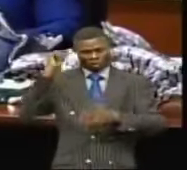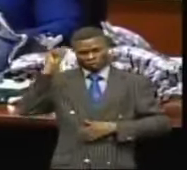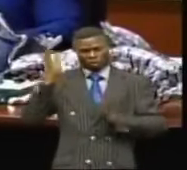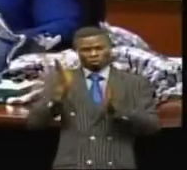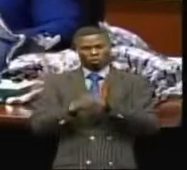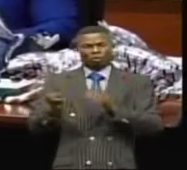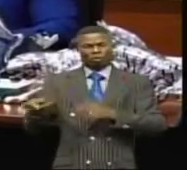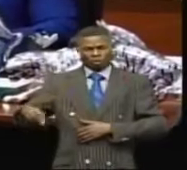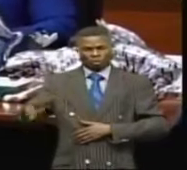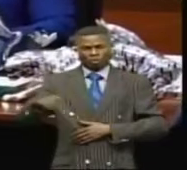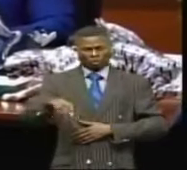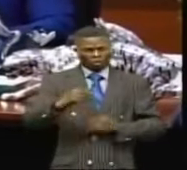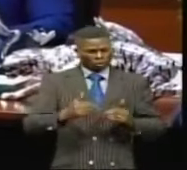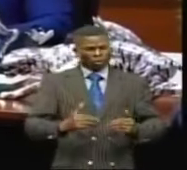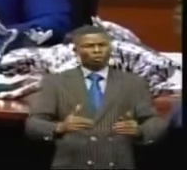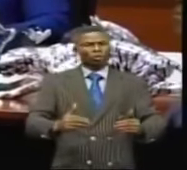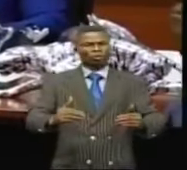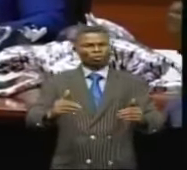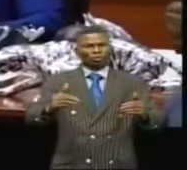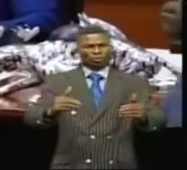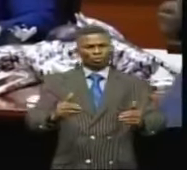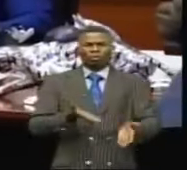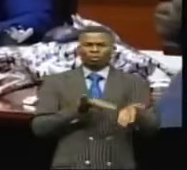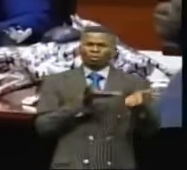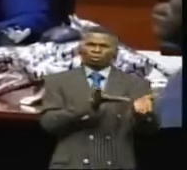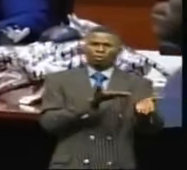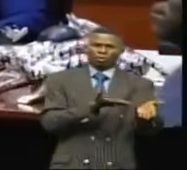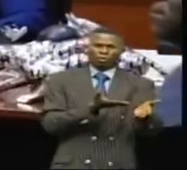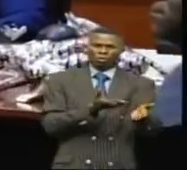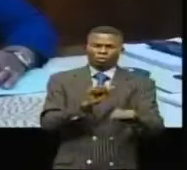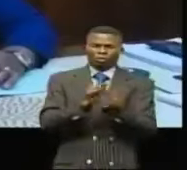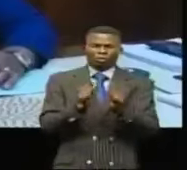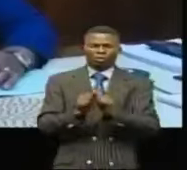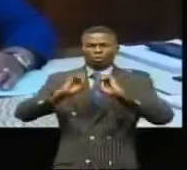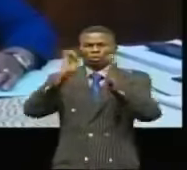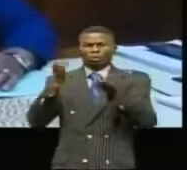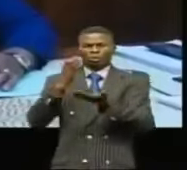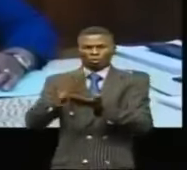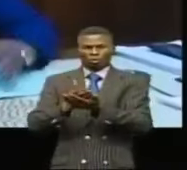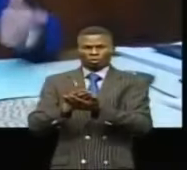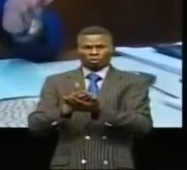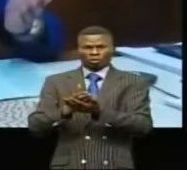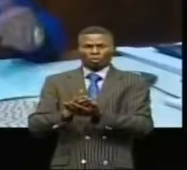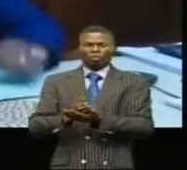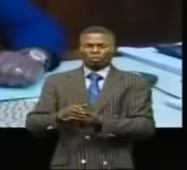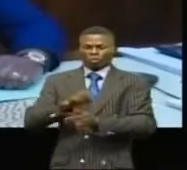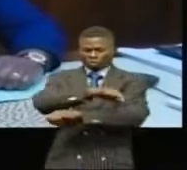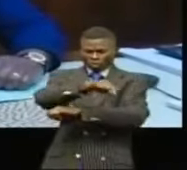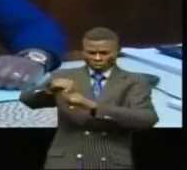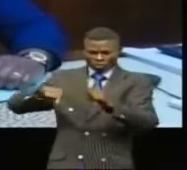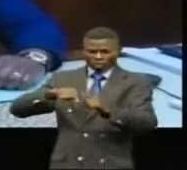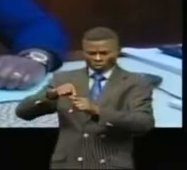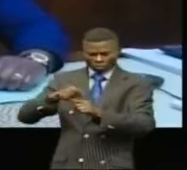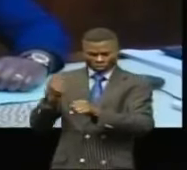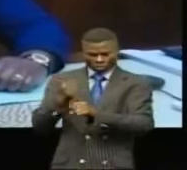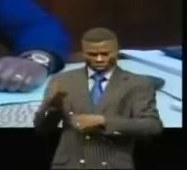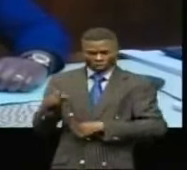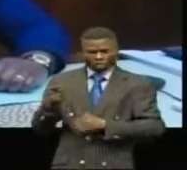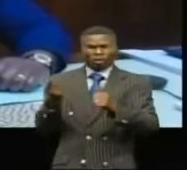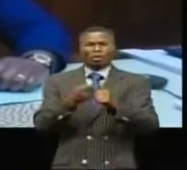provinciaux de continuer à favoriser l'essor du secteur privé sur l'ensemble de leurs juridictions administratives,